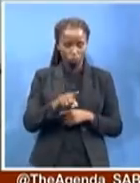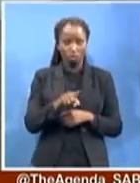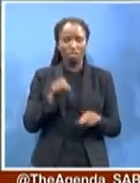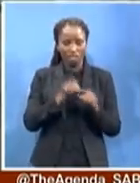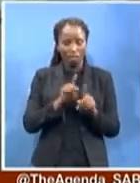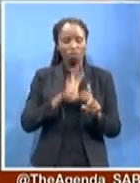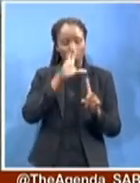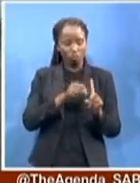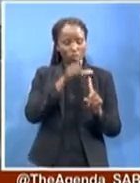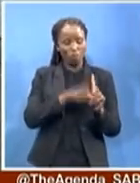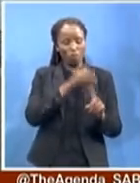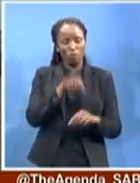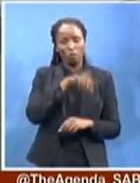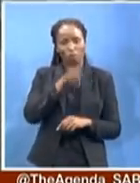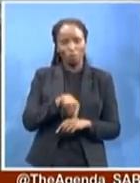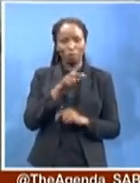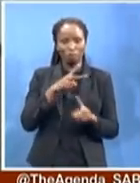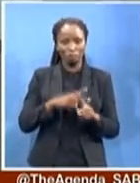ngibuze ngamabutho nje, mina ugcine lapho.